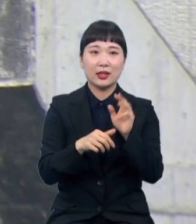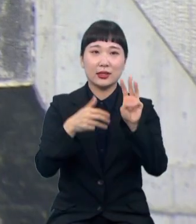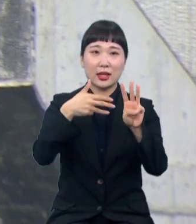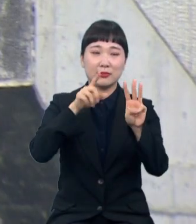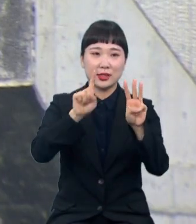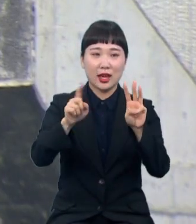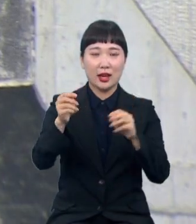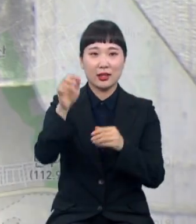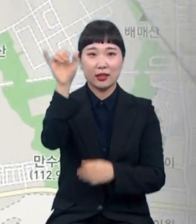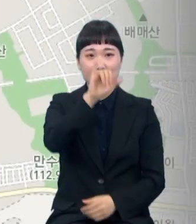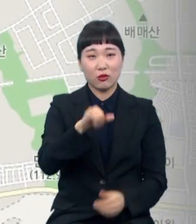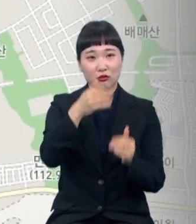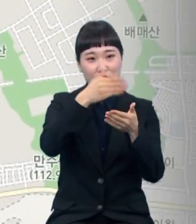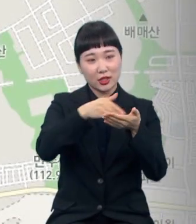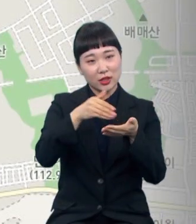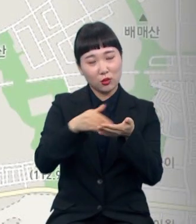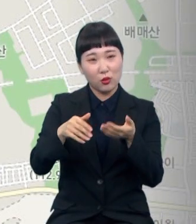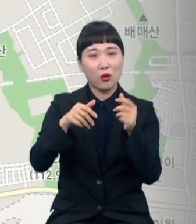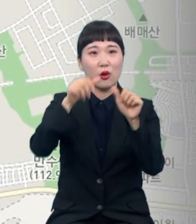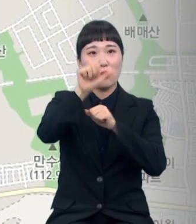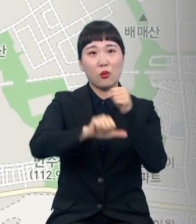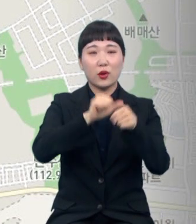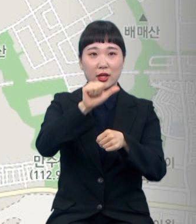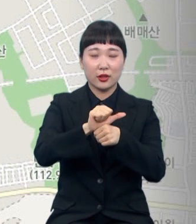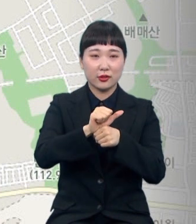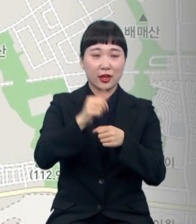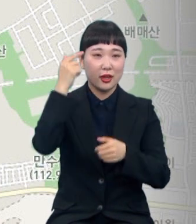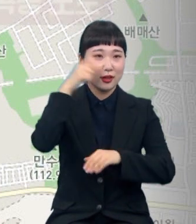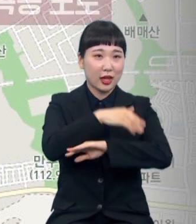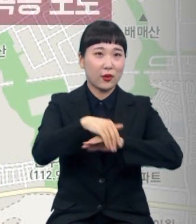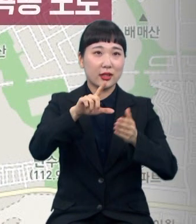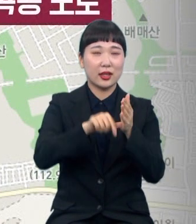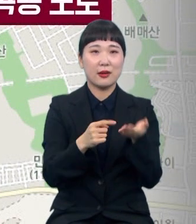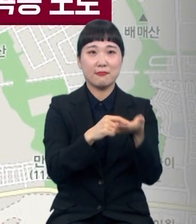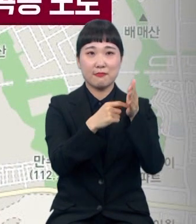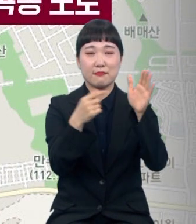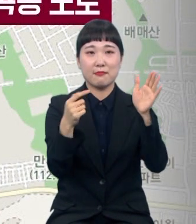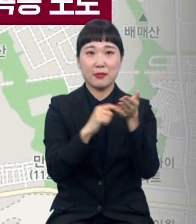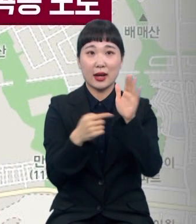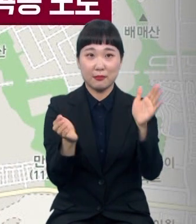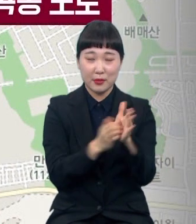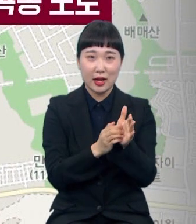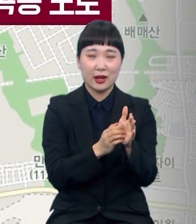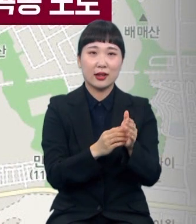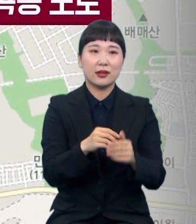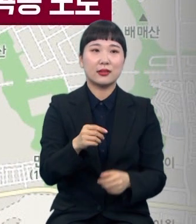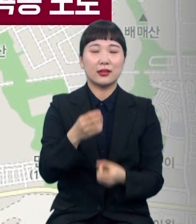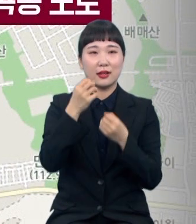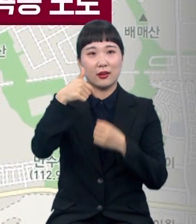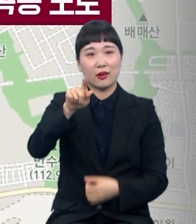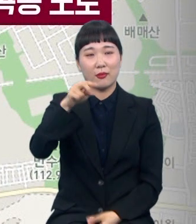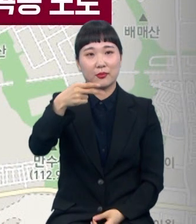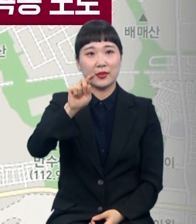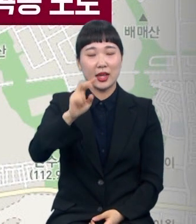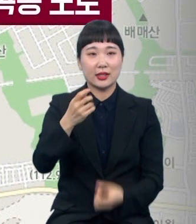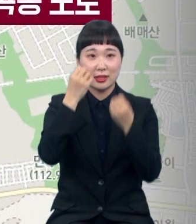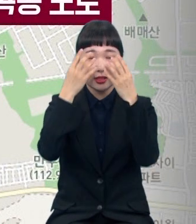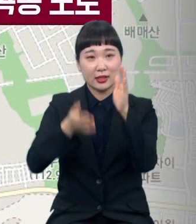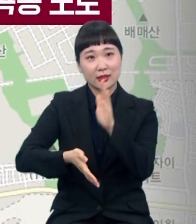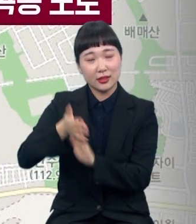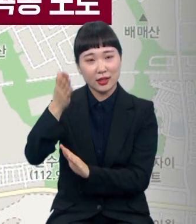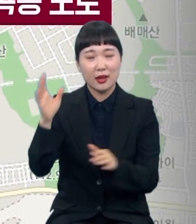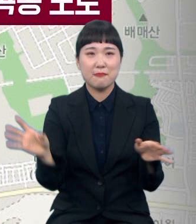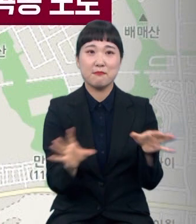따라 추진됐습니다. 인천시는 국지도 98호선을 검단 신도시와 연결하는 방안, 그리고 98호선을